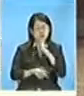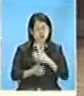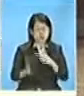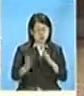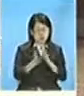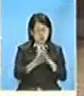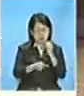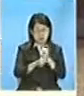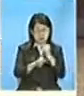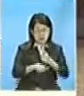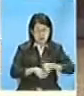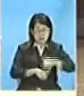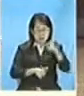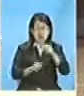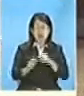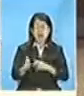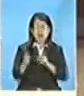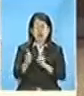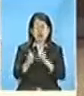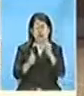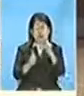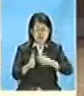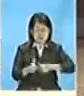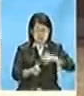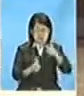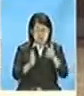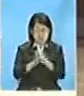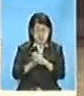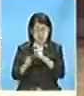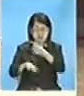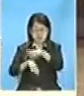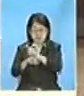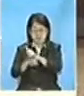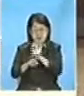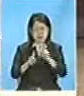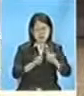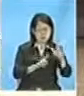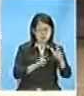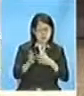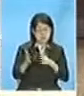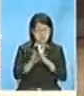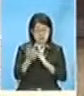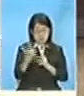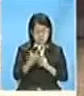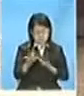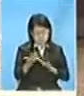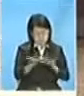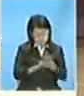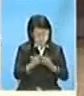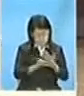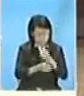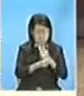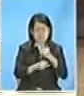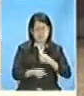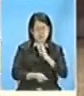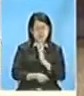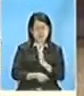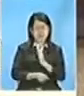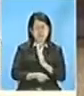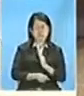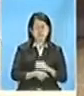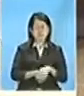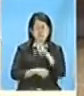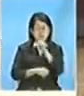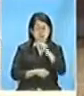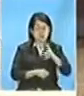านและรองประธานคนที่2จะพยายามทำให้วุฒิสภาแห่งนี้รักษาความเป็นกลางรักษา